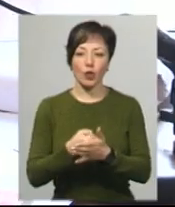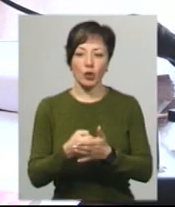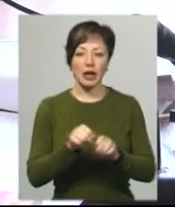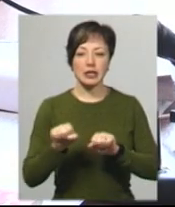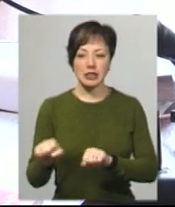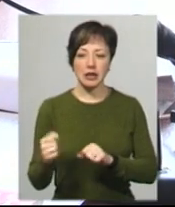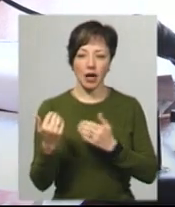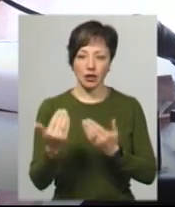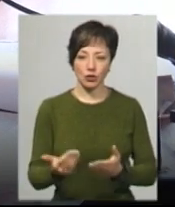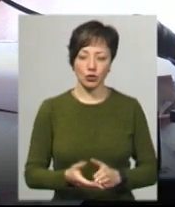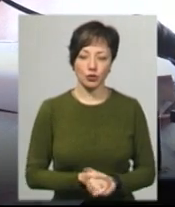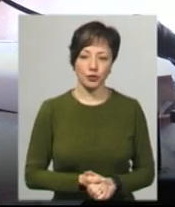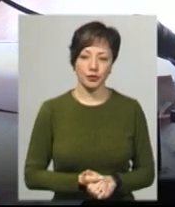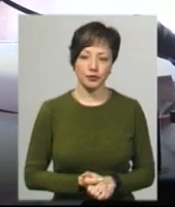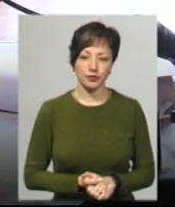захисту. Ухвалив